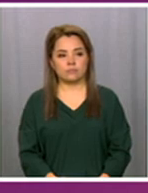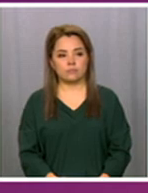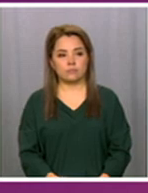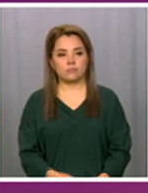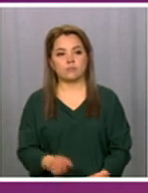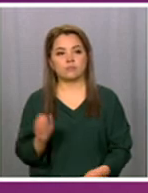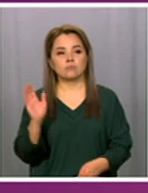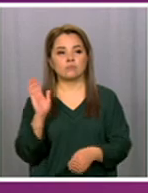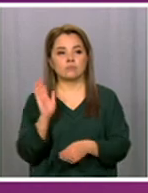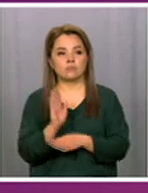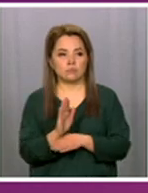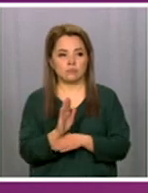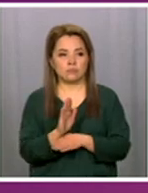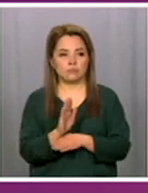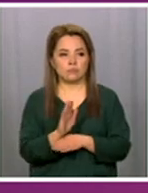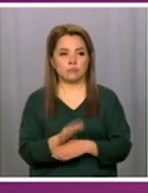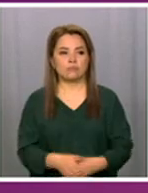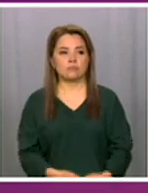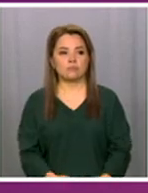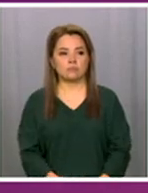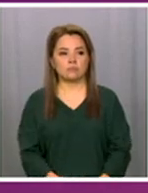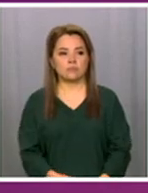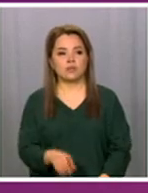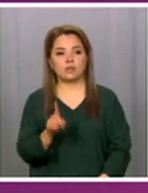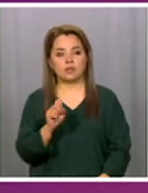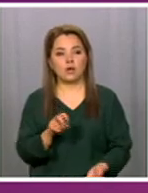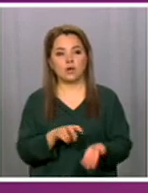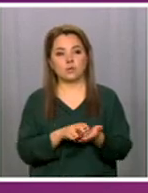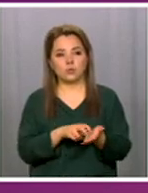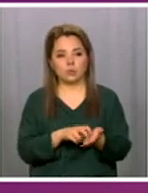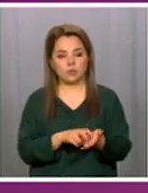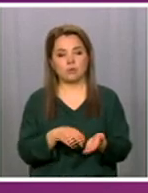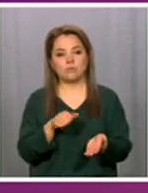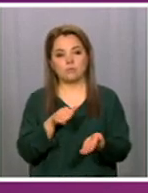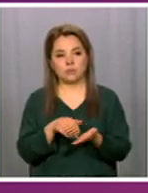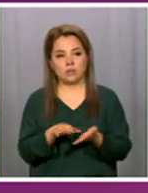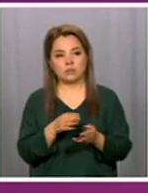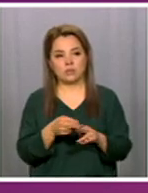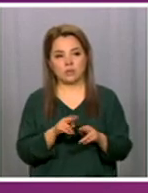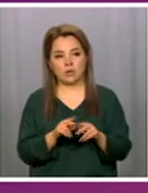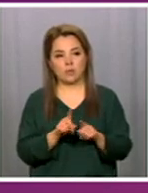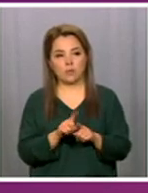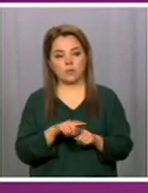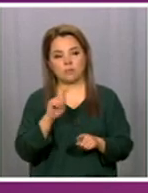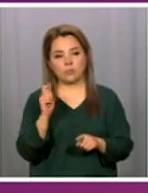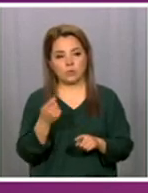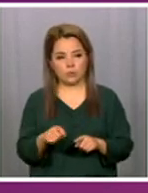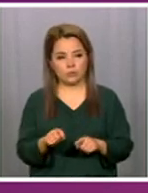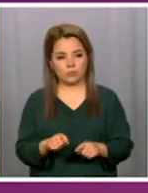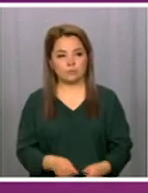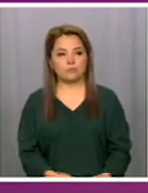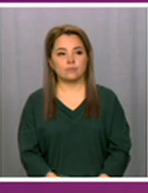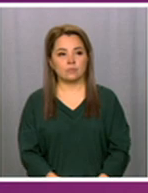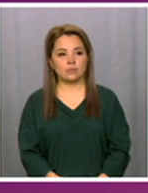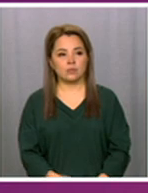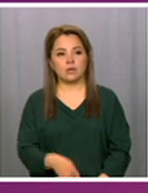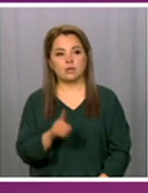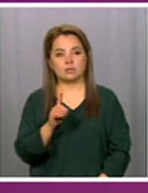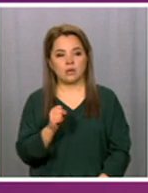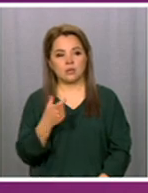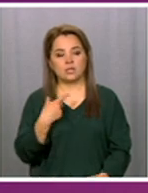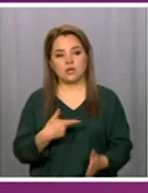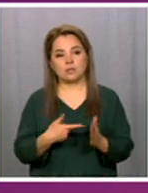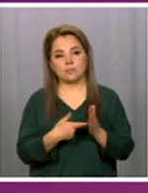Приказываю! Okay. За трусость и бегство с поля боя! Okay. За симуляцию ранения!